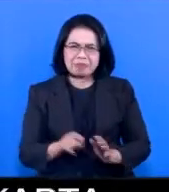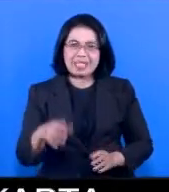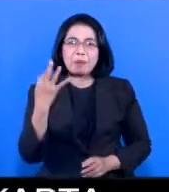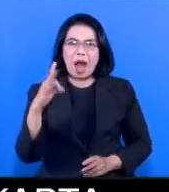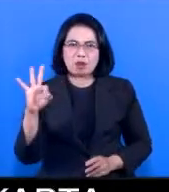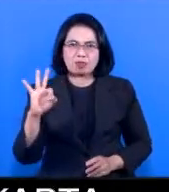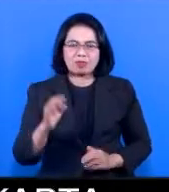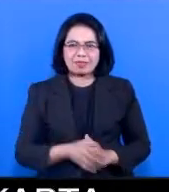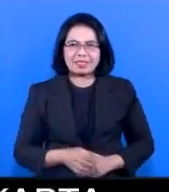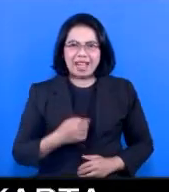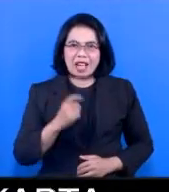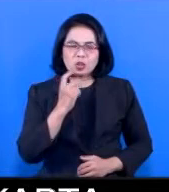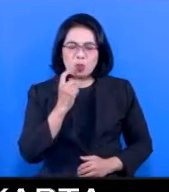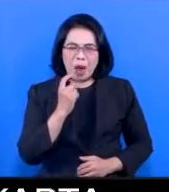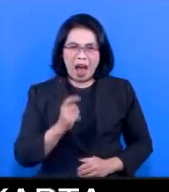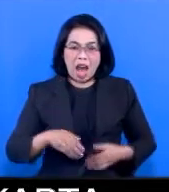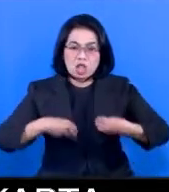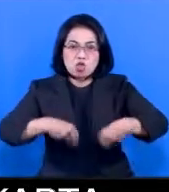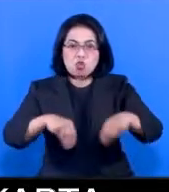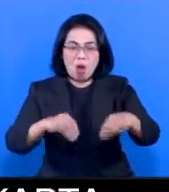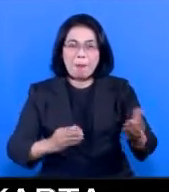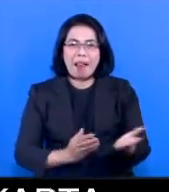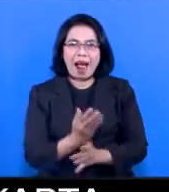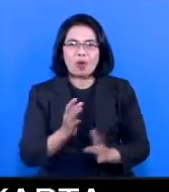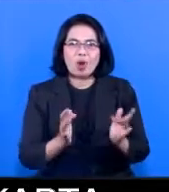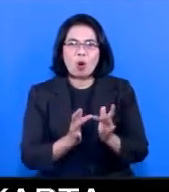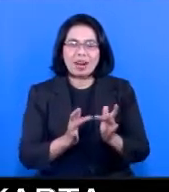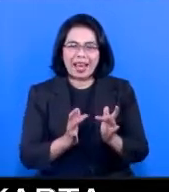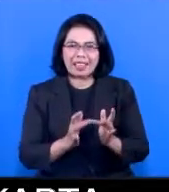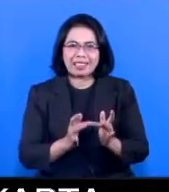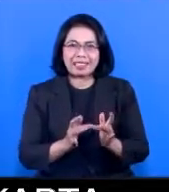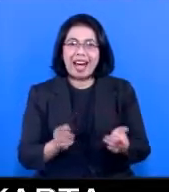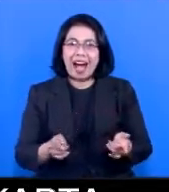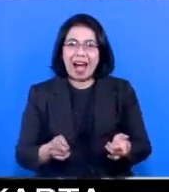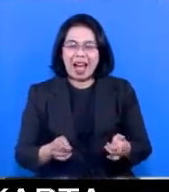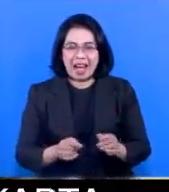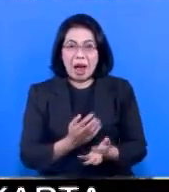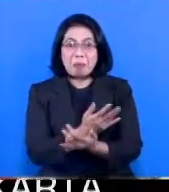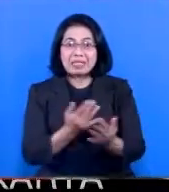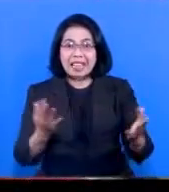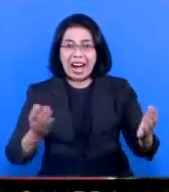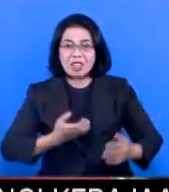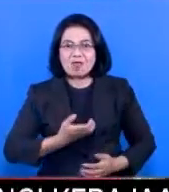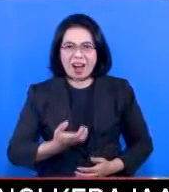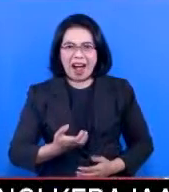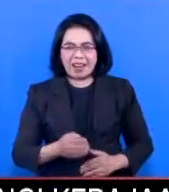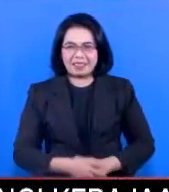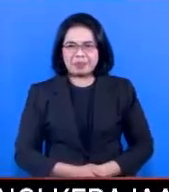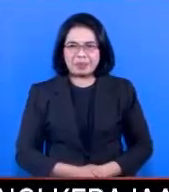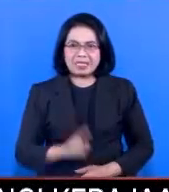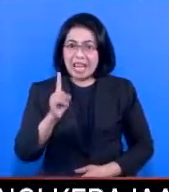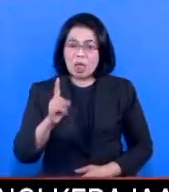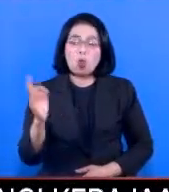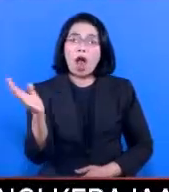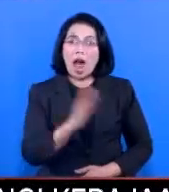Terus saya coba lewat online, itu ya alhamdulillah kok bisa diterima di masyarakat ya. Dalam sehari, Dwi bisa